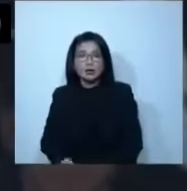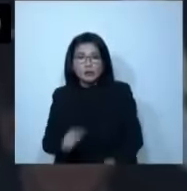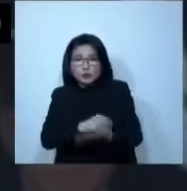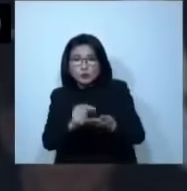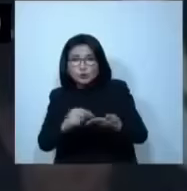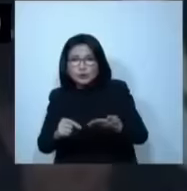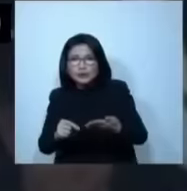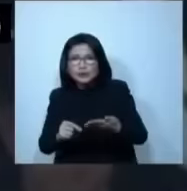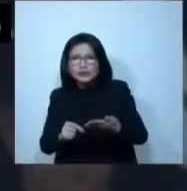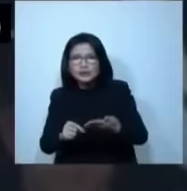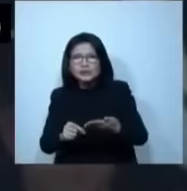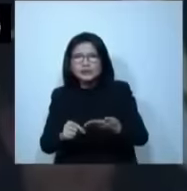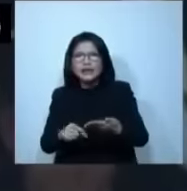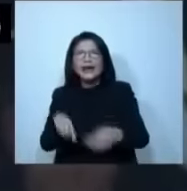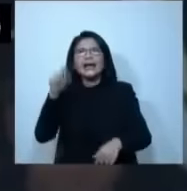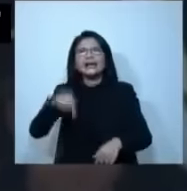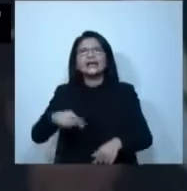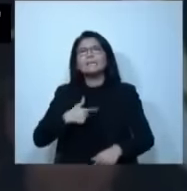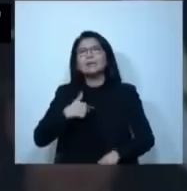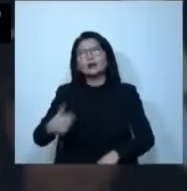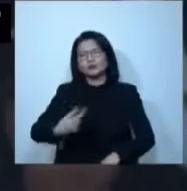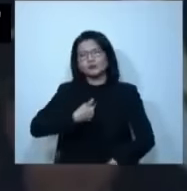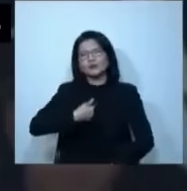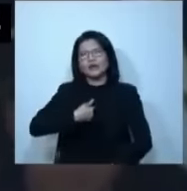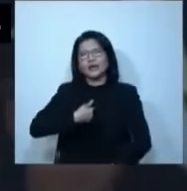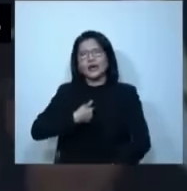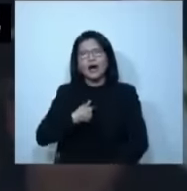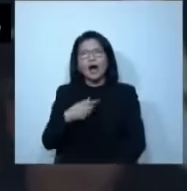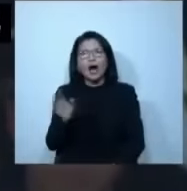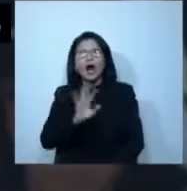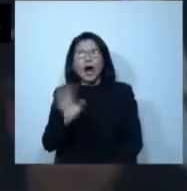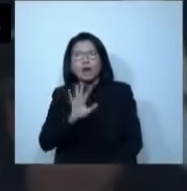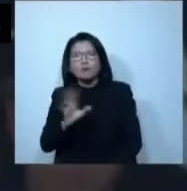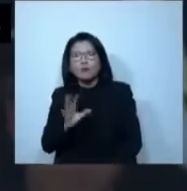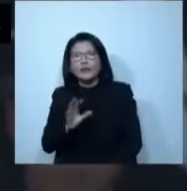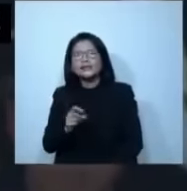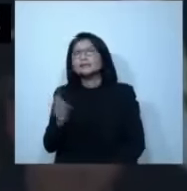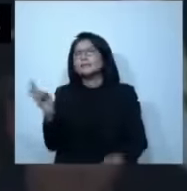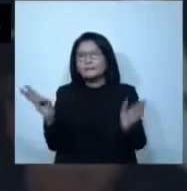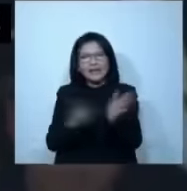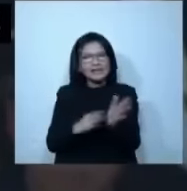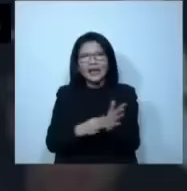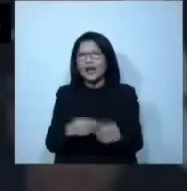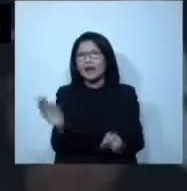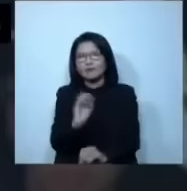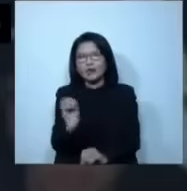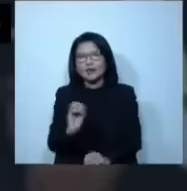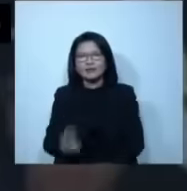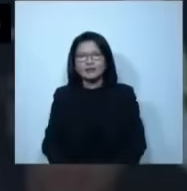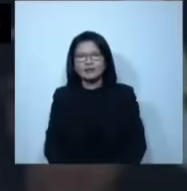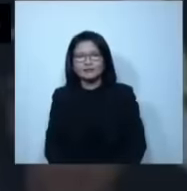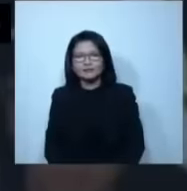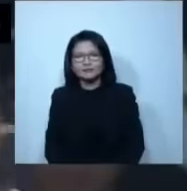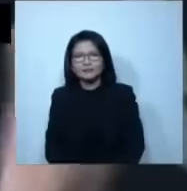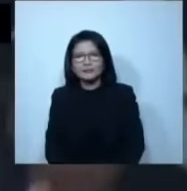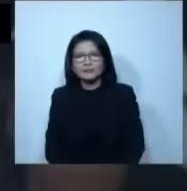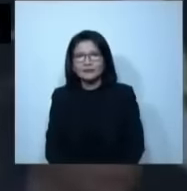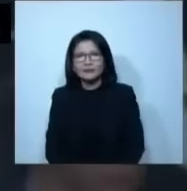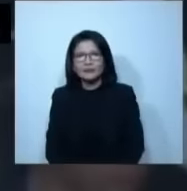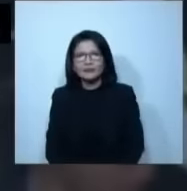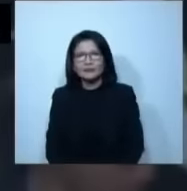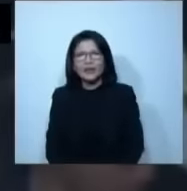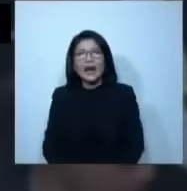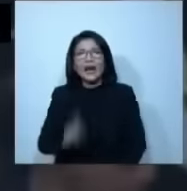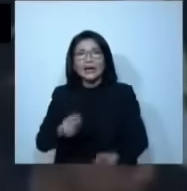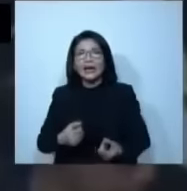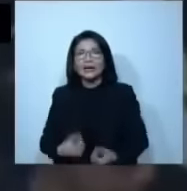mereka merasa ini vitamin buat dirinya. Bukan sedang merongrong, apalagi kemudian merasa terancam. Maka kalaulah